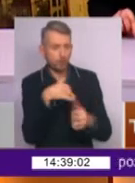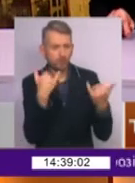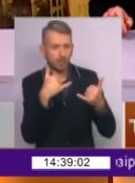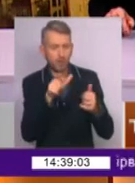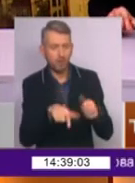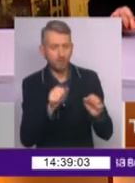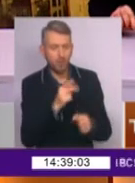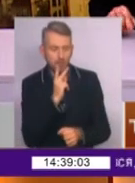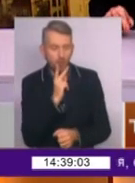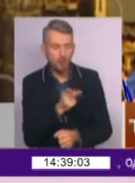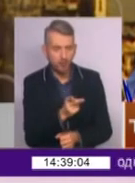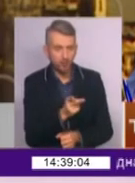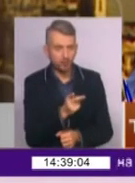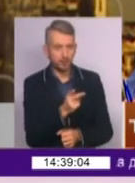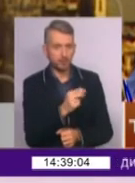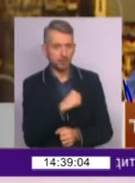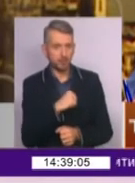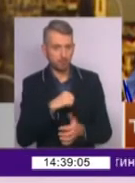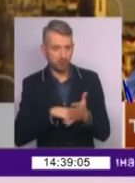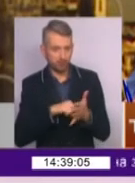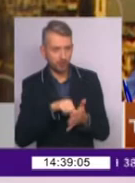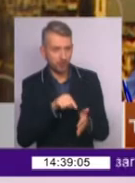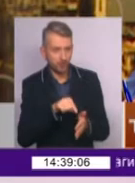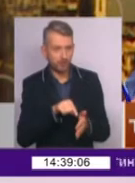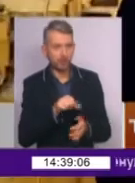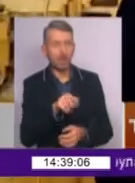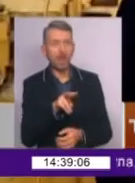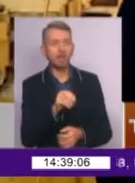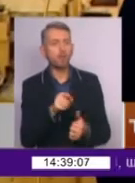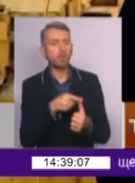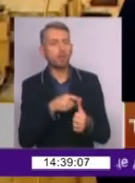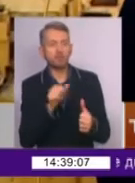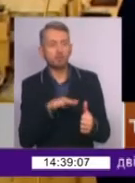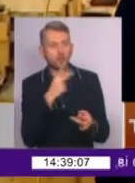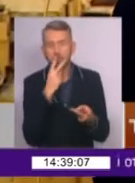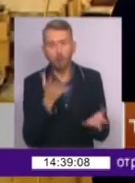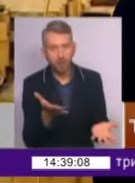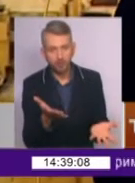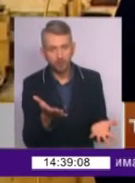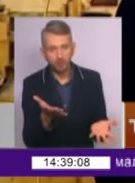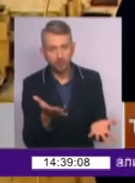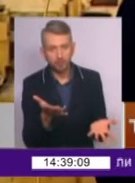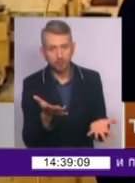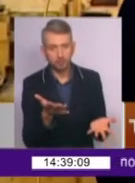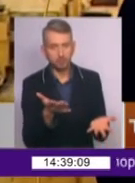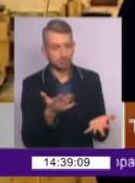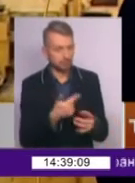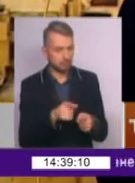може побачити самого збудника. Але, по-перше, може не побачити.